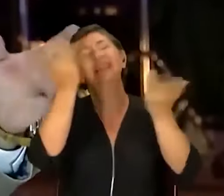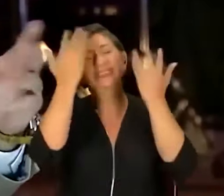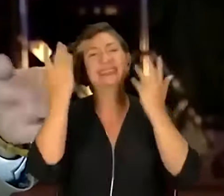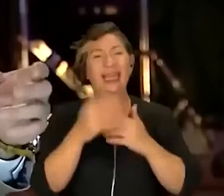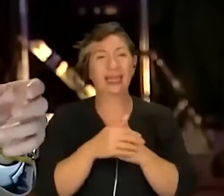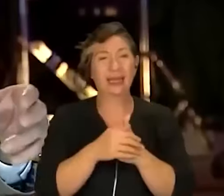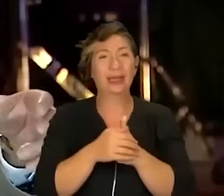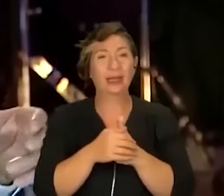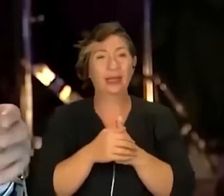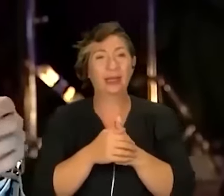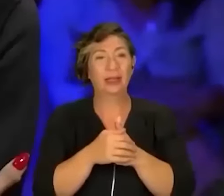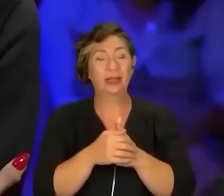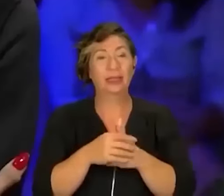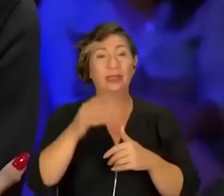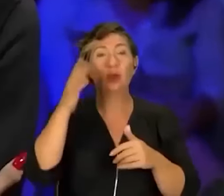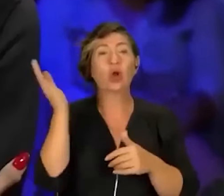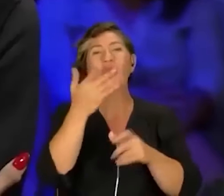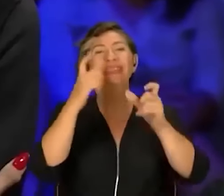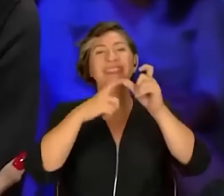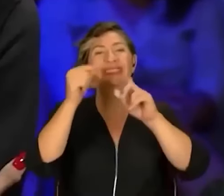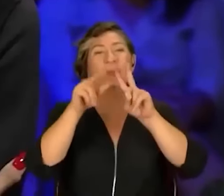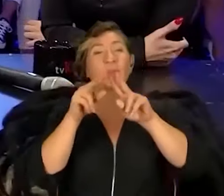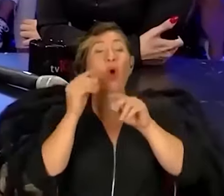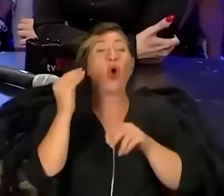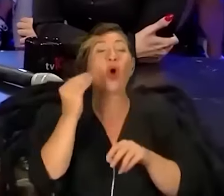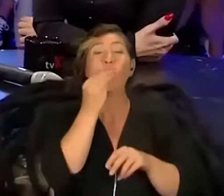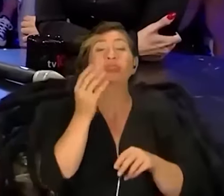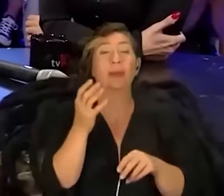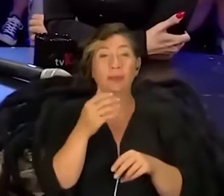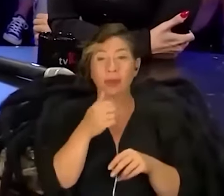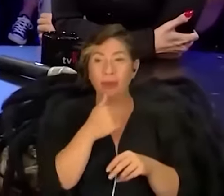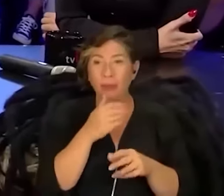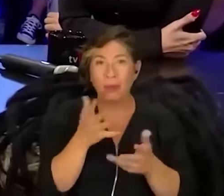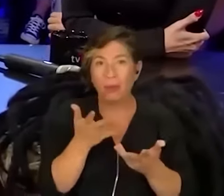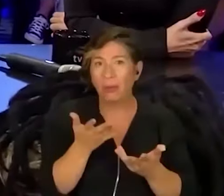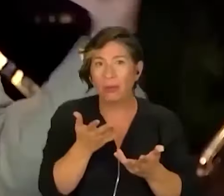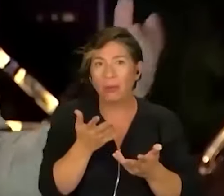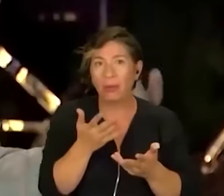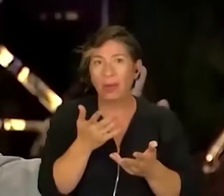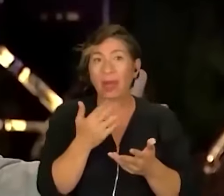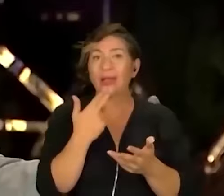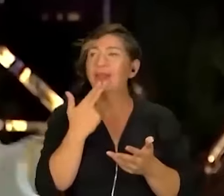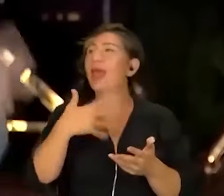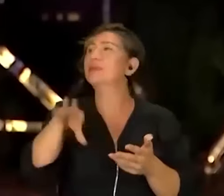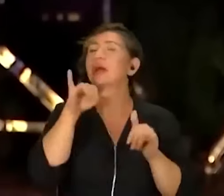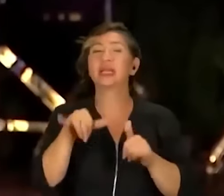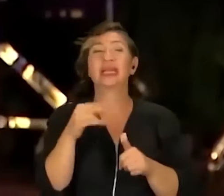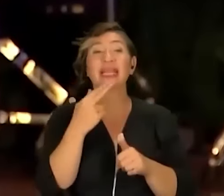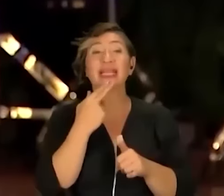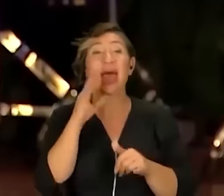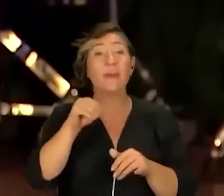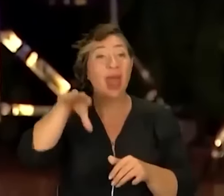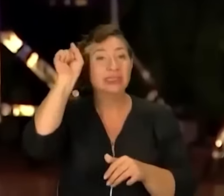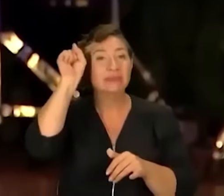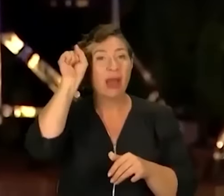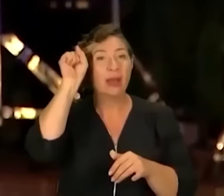mı Spotify mı falan filan koy simgeyi Ah öpeceğim falan filan Adam diyor ki ne işi abi kadınlar hep bir ağızdan söylüyorlar kadınlar hemen